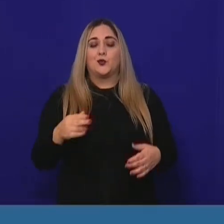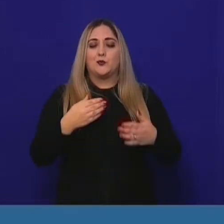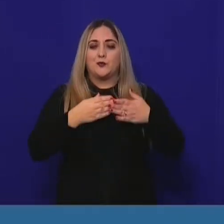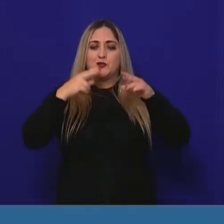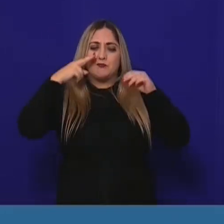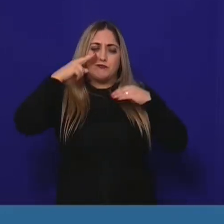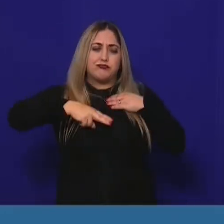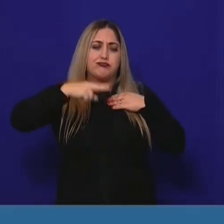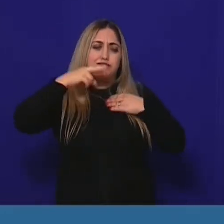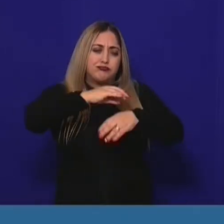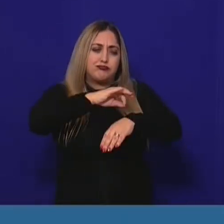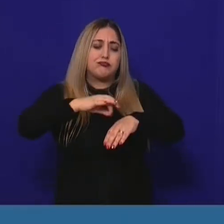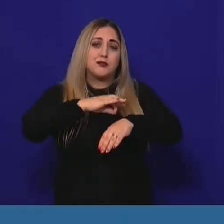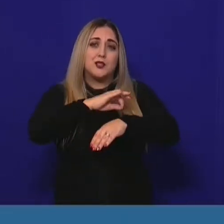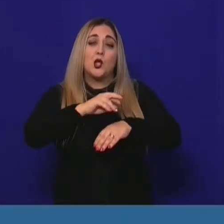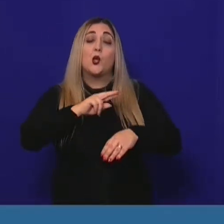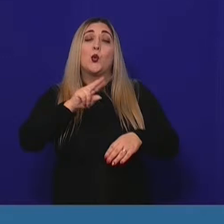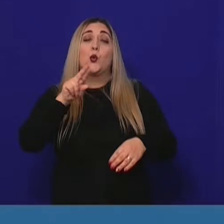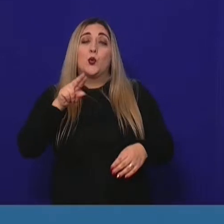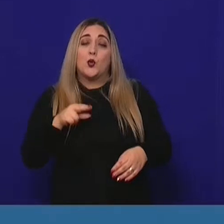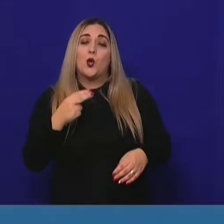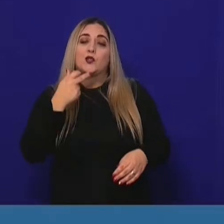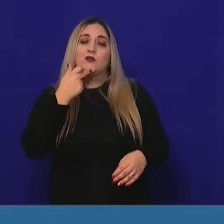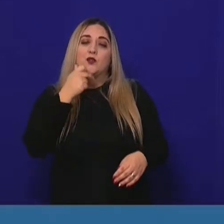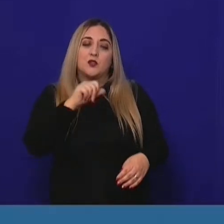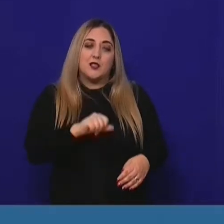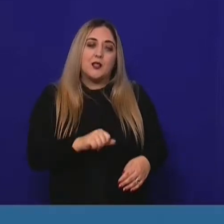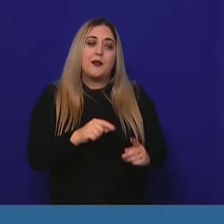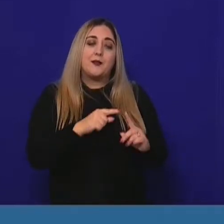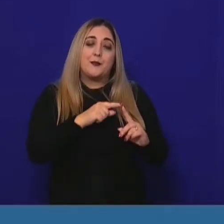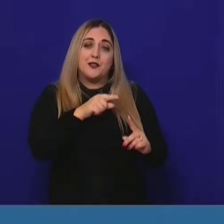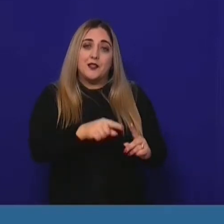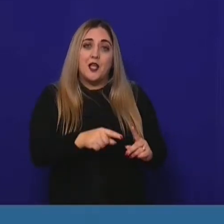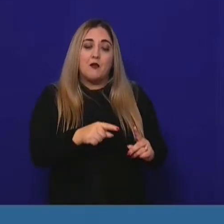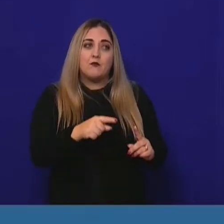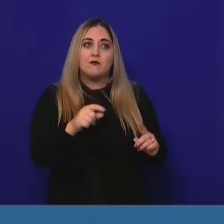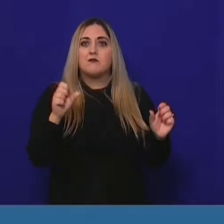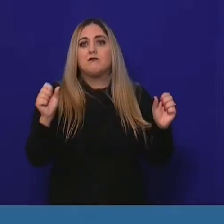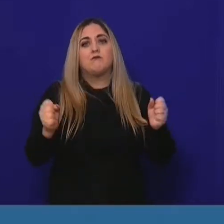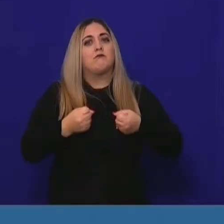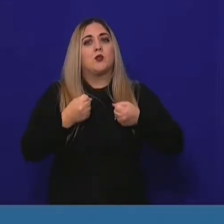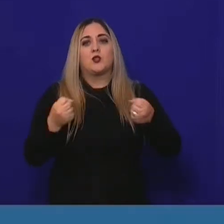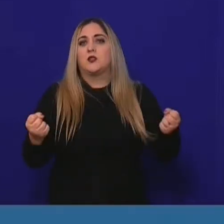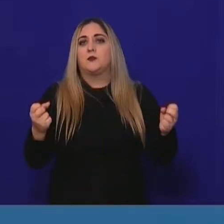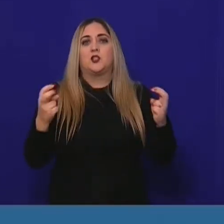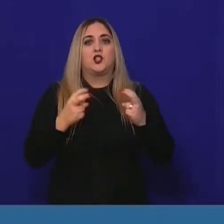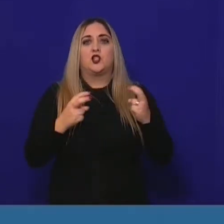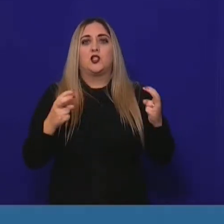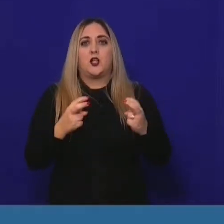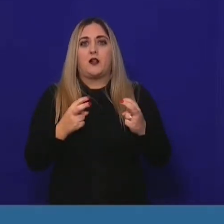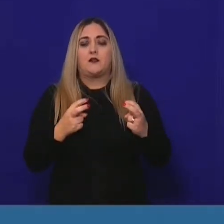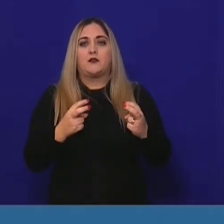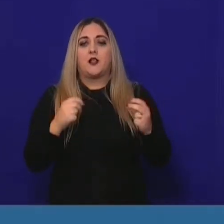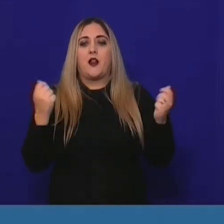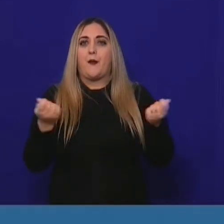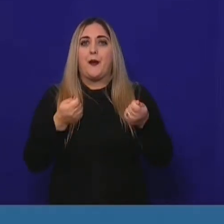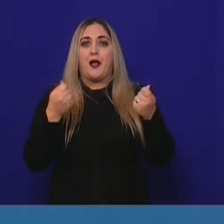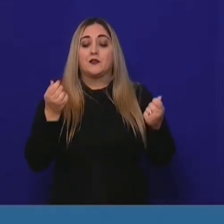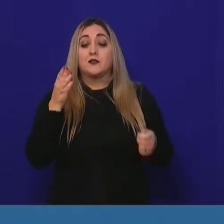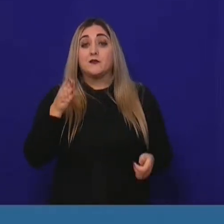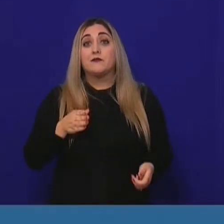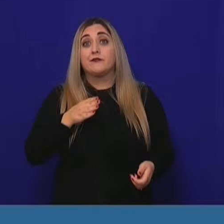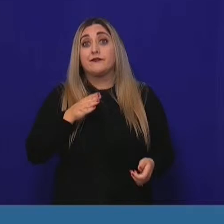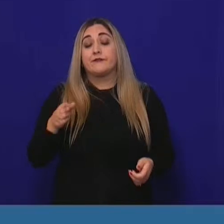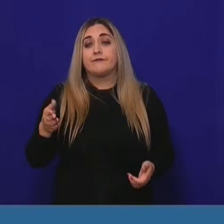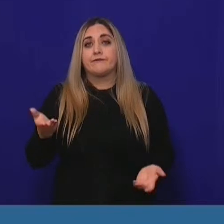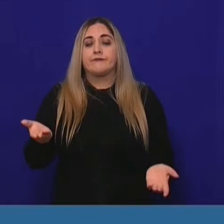jingħataw il-kura u sfortunatament ikun min hemm li tant ħakmitu li propju jitlef ħajtu. Tara varjazzjoni, jkun hemm